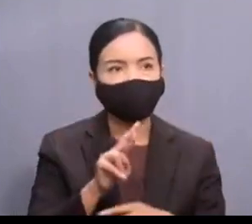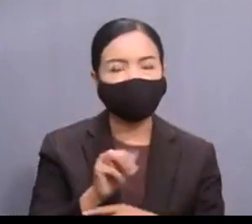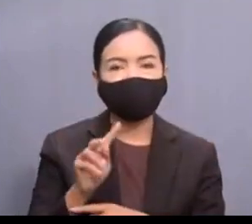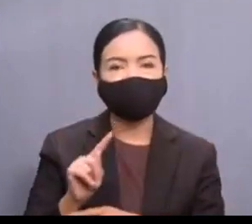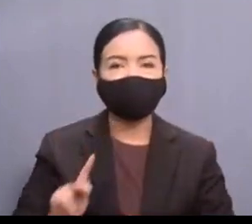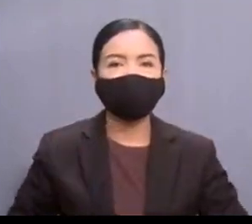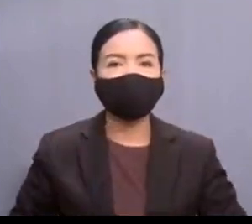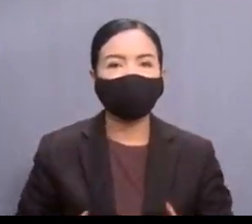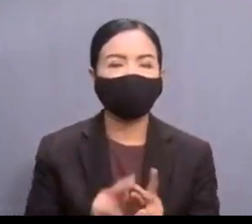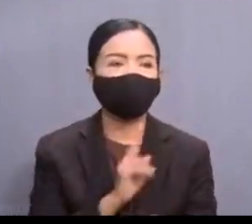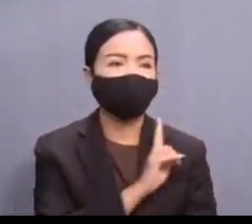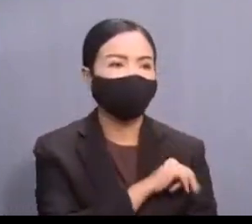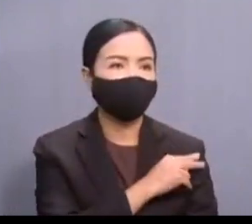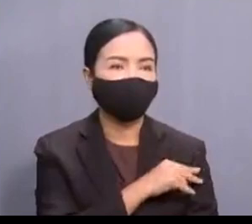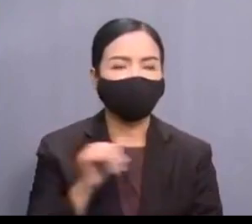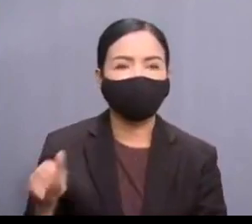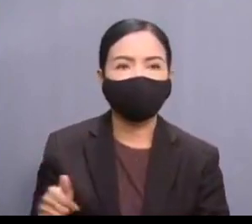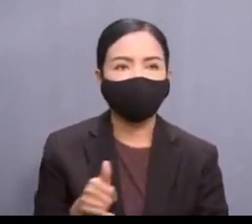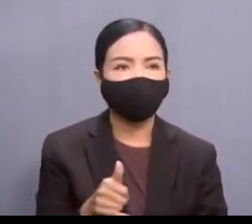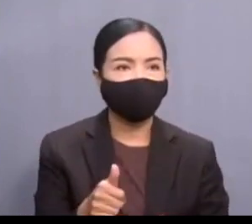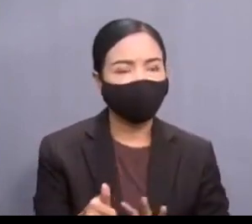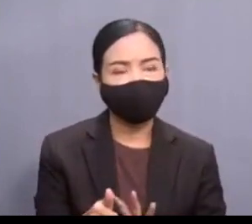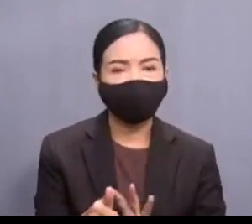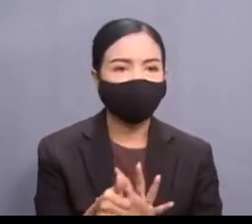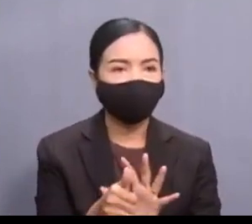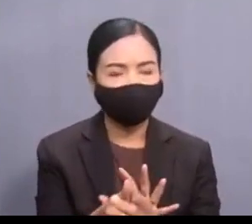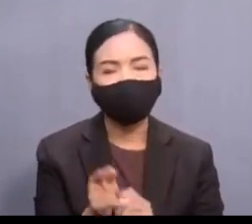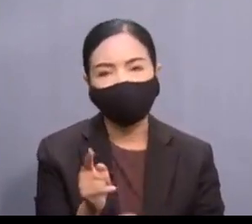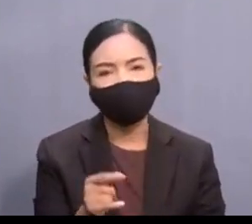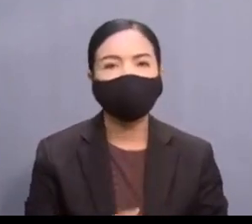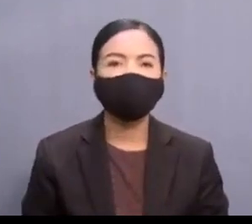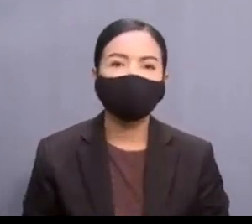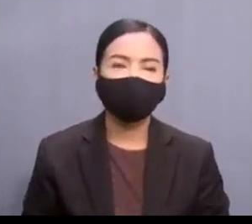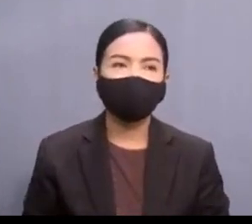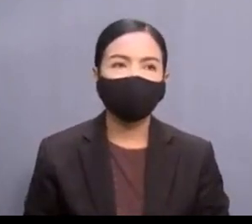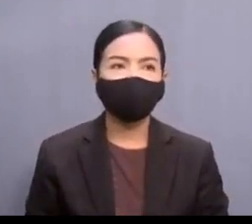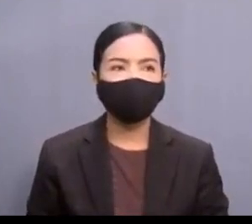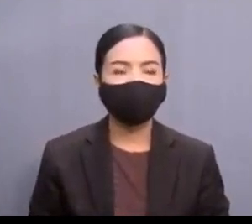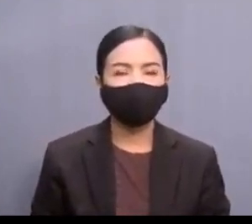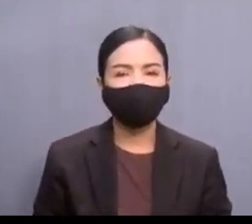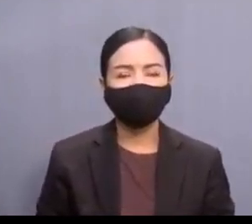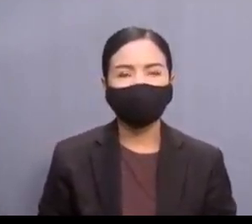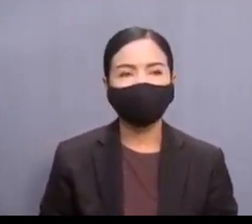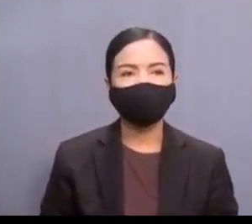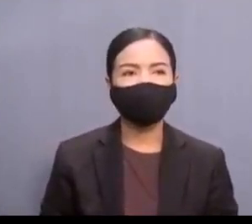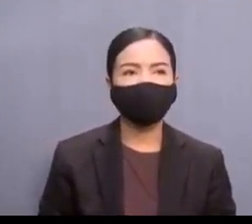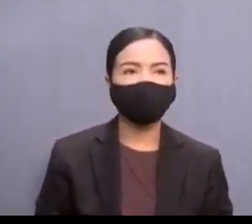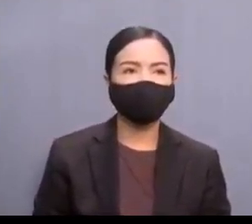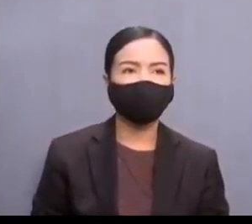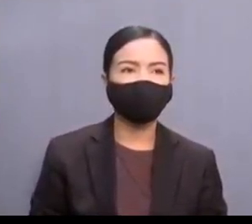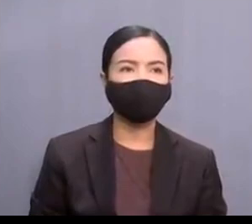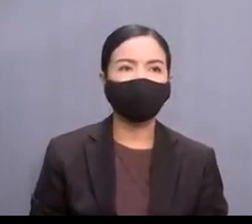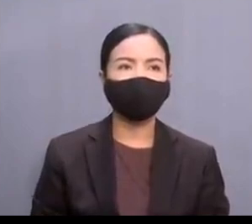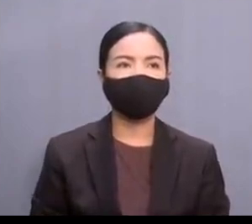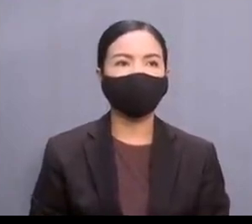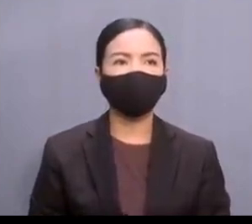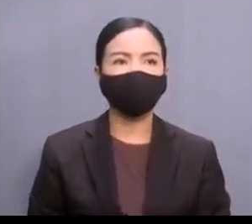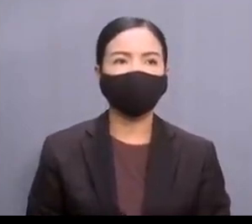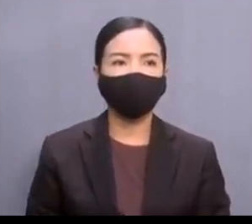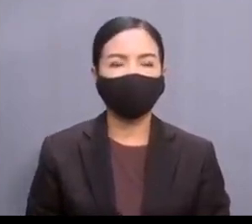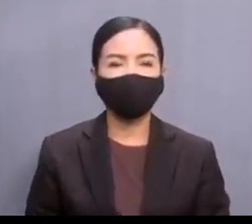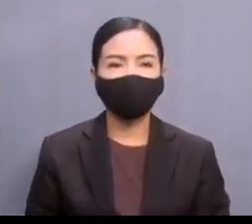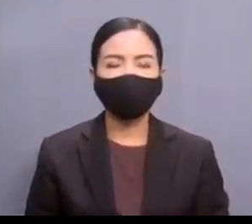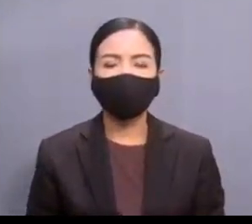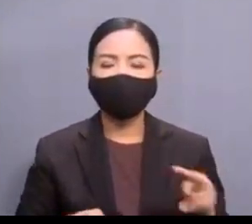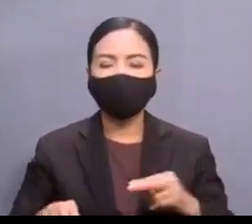นายกรัฐมนตรีสาธารณสุขนะไปพร้อมกับอธิบดีกรมควบคุมโรคขึ้นมาพาดและผู้บริหารกระทรวงนะคะก็ไปดู